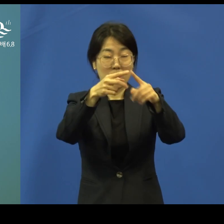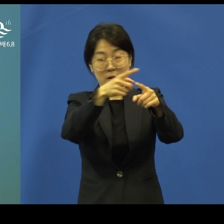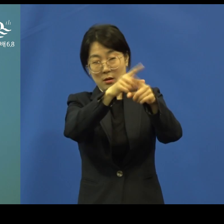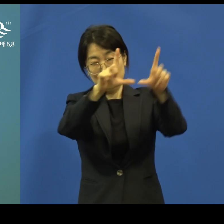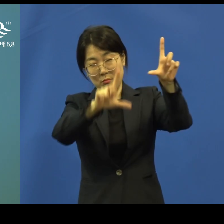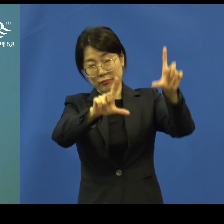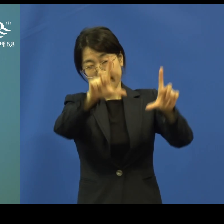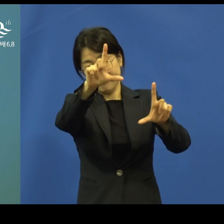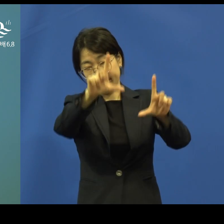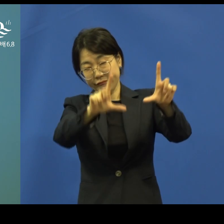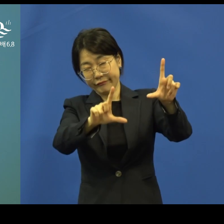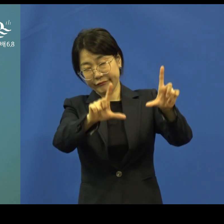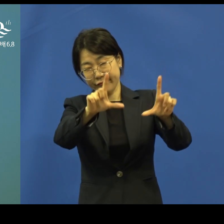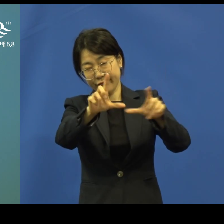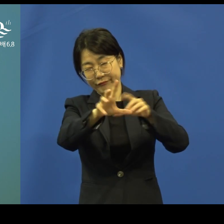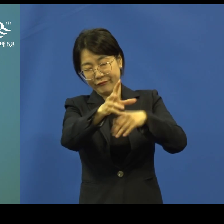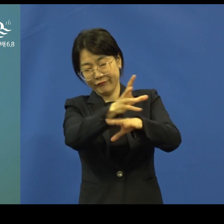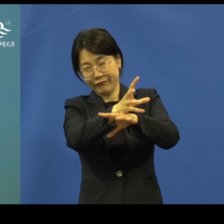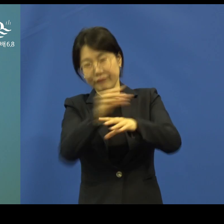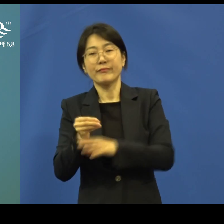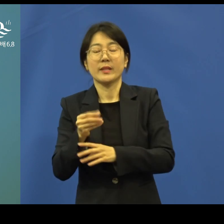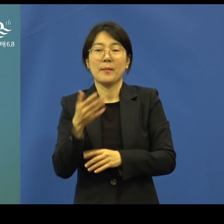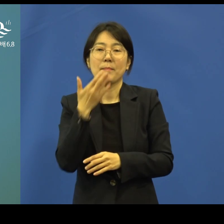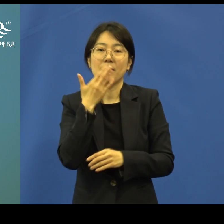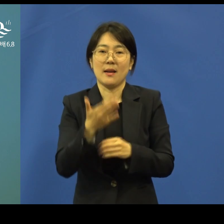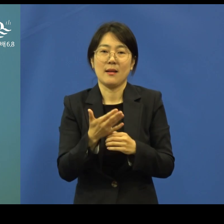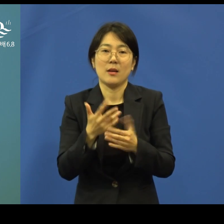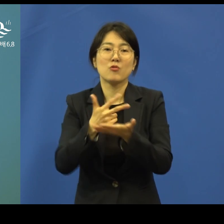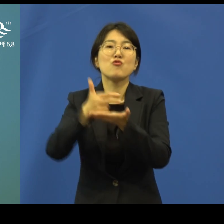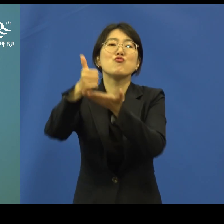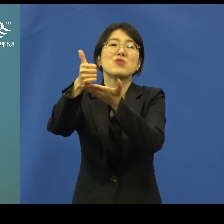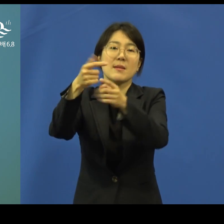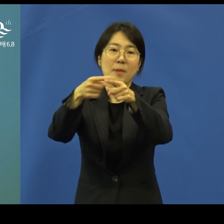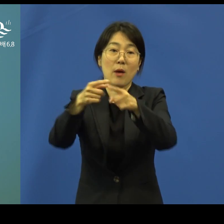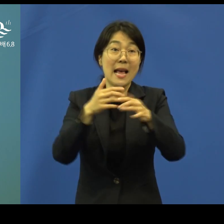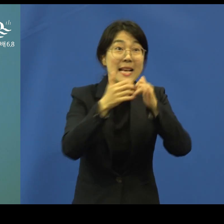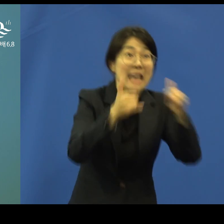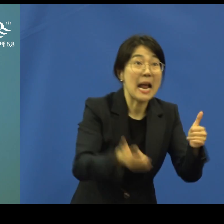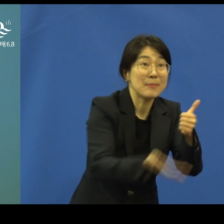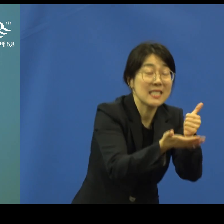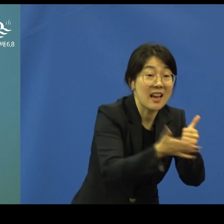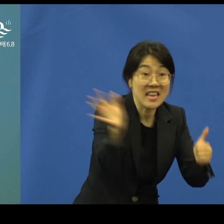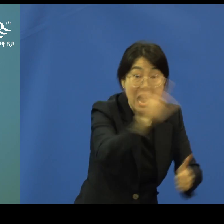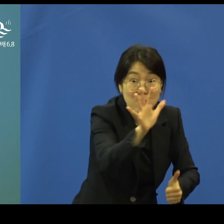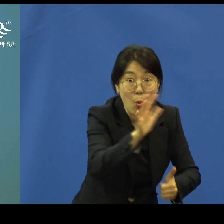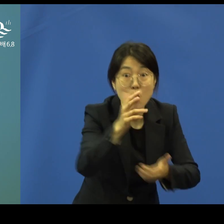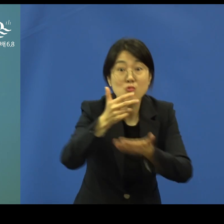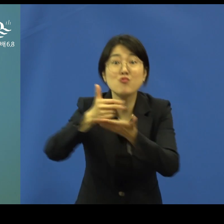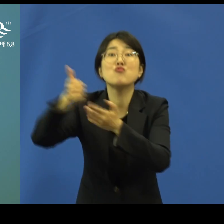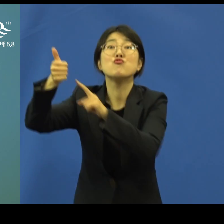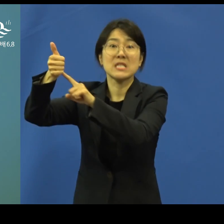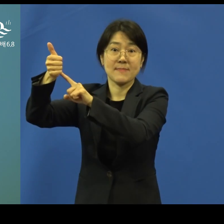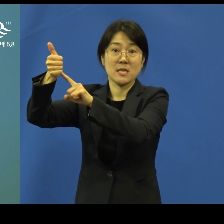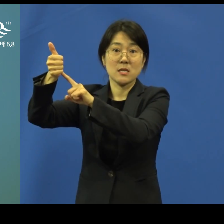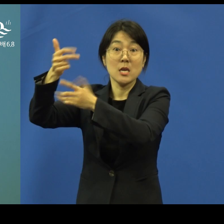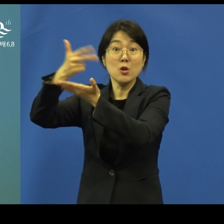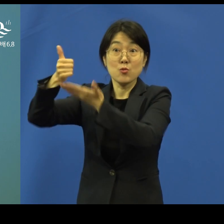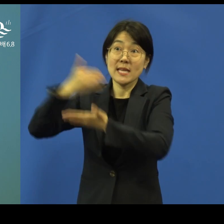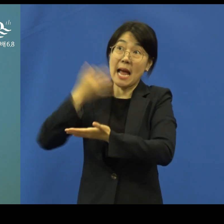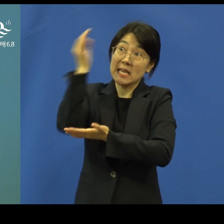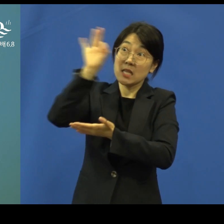우리가 좋다는 게 중요한 게 아니고 주님이 뭐라고 평가하시는가? 또 신앙도 그렇죠. 내 신앙이